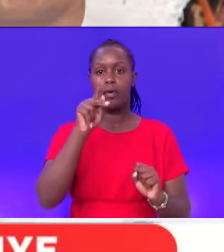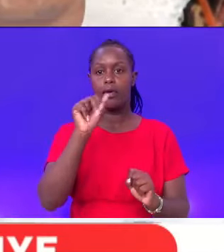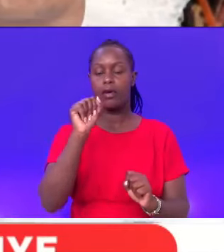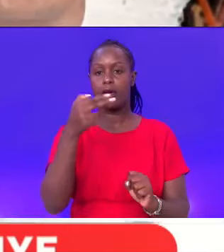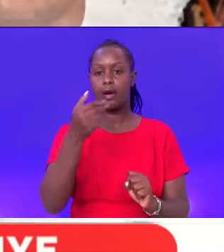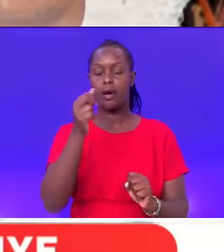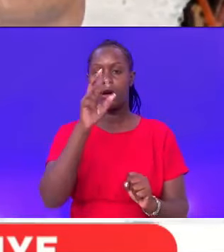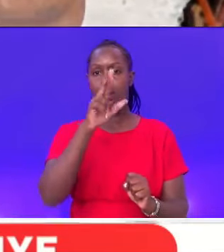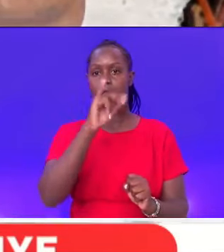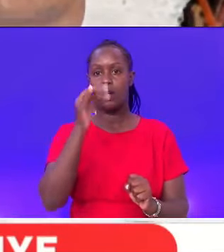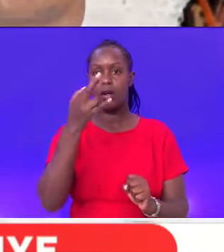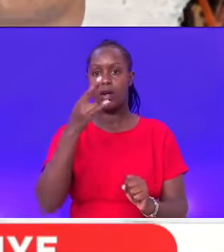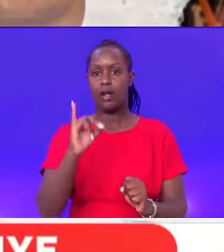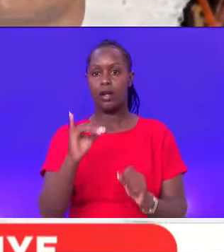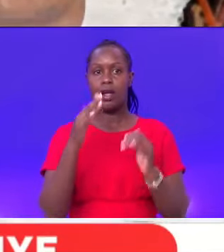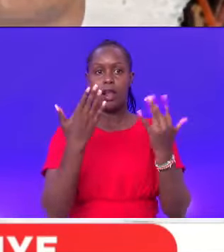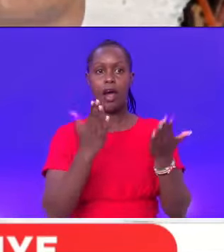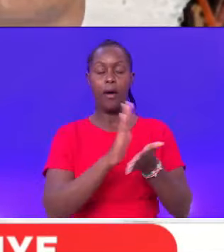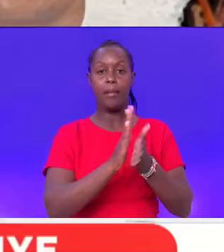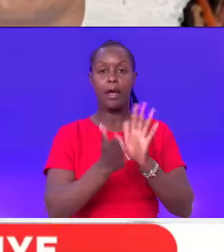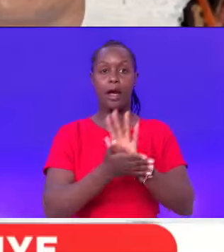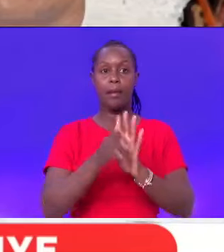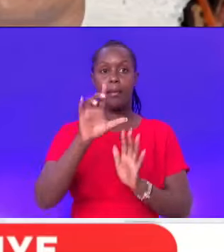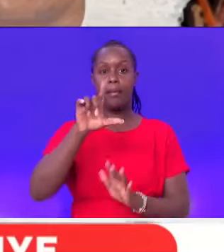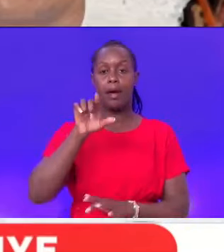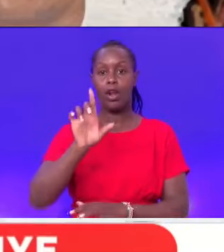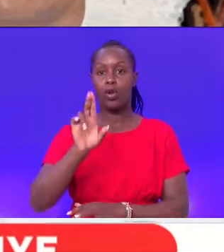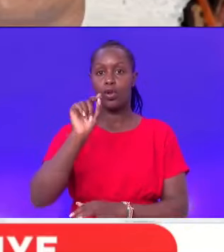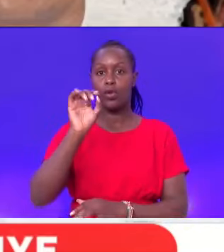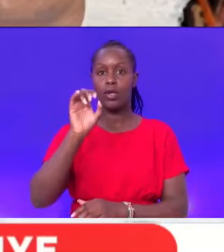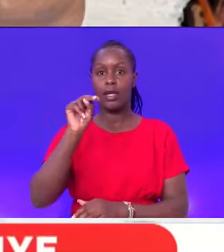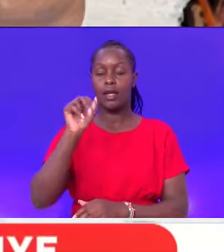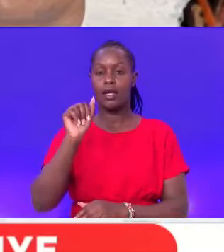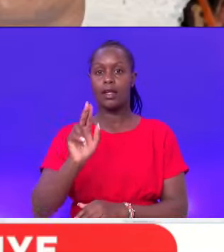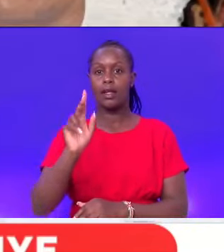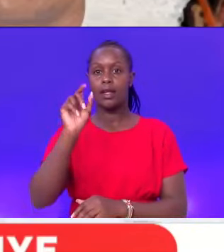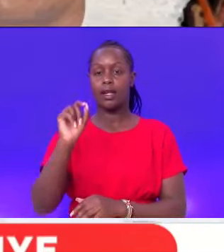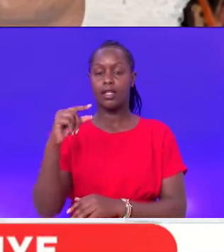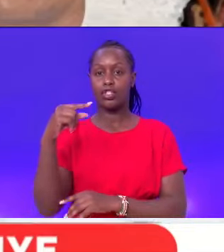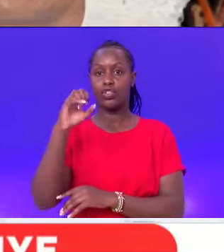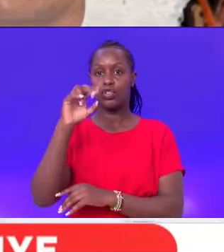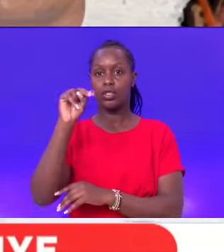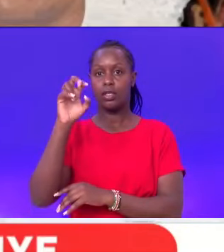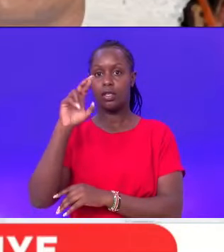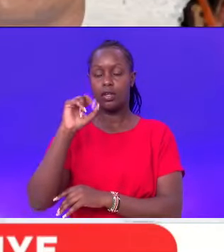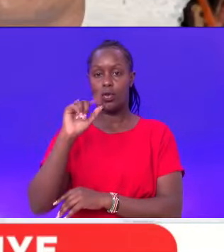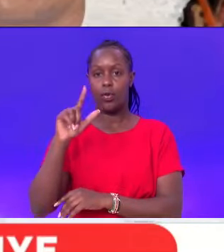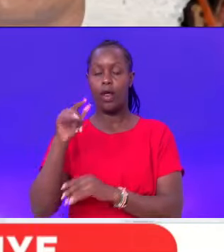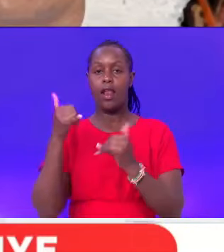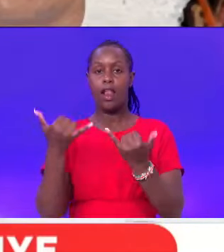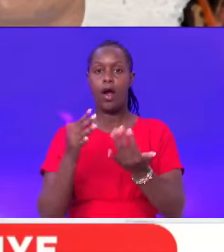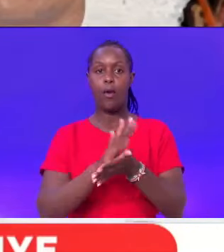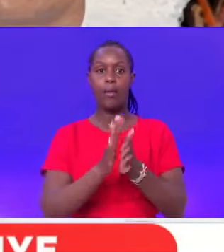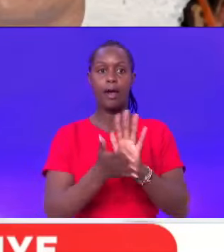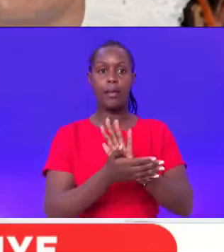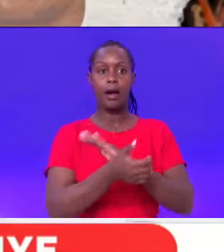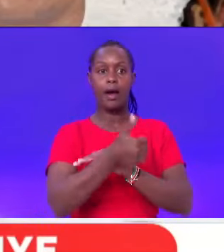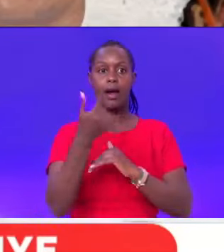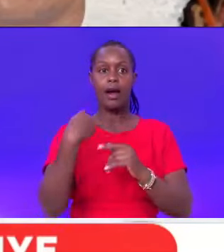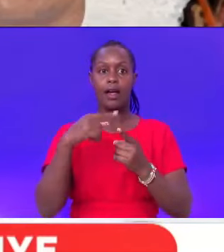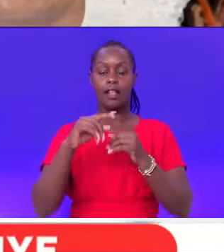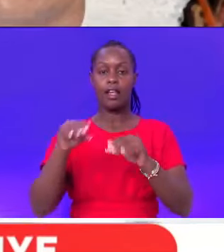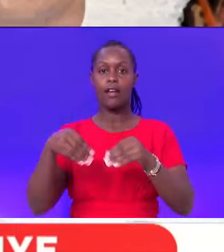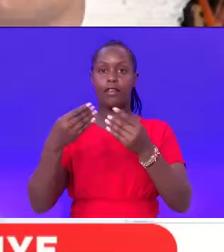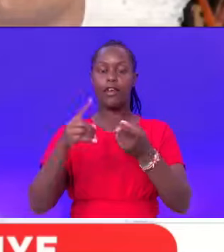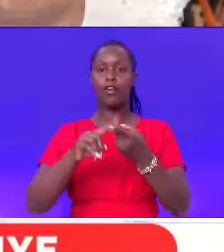akipandishwa cheo kama luteni jenerali. Kahariri ambaye alikuwa na hudumu kama naibu atapata nafasi ya kuwa jenerali mkuu, akiwa tayari amepewa nyota 4